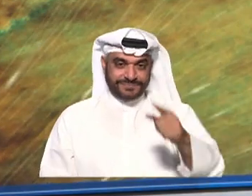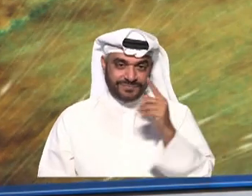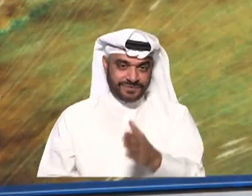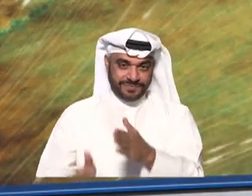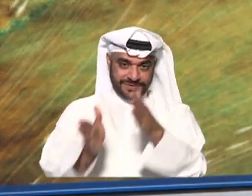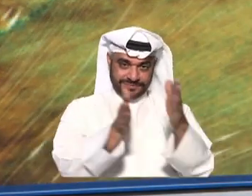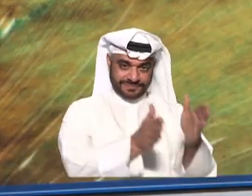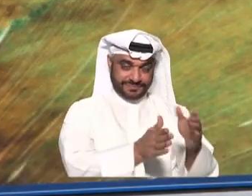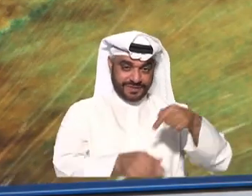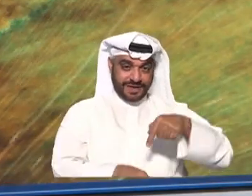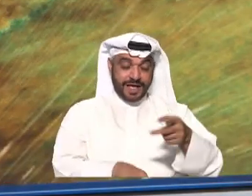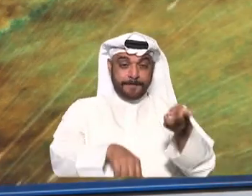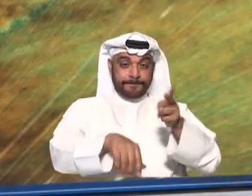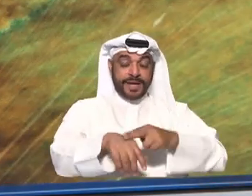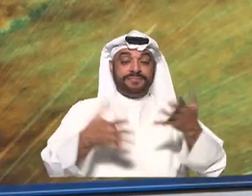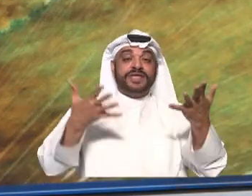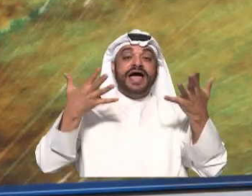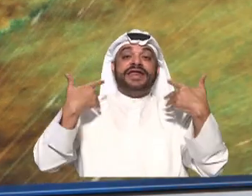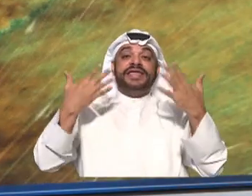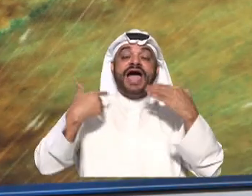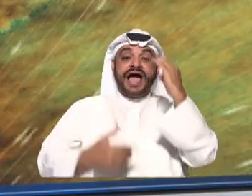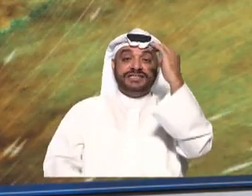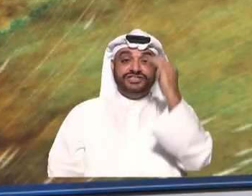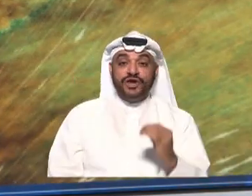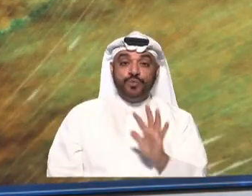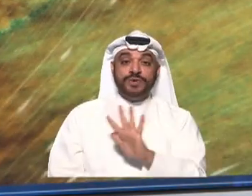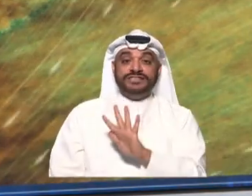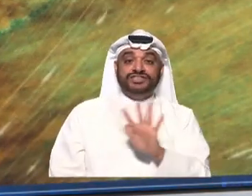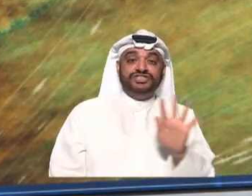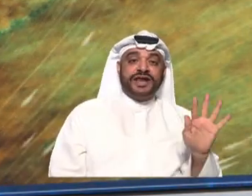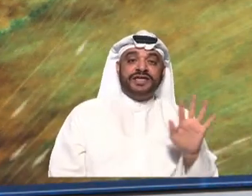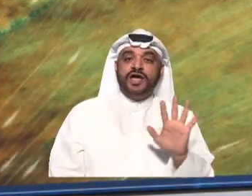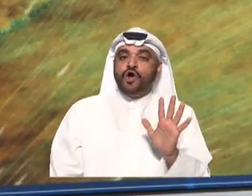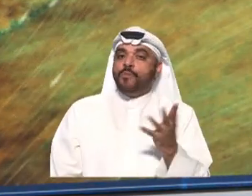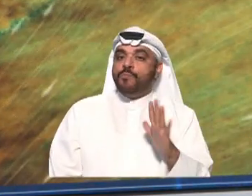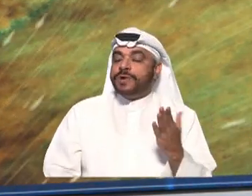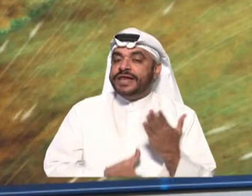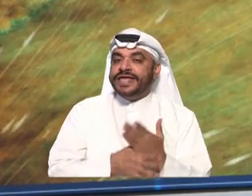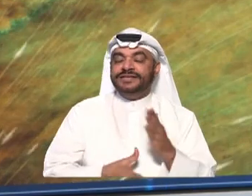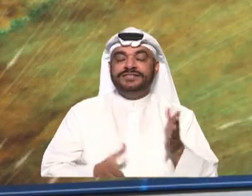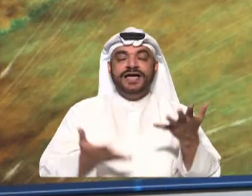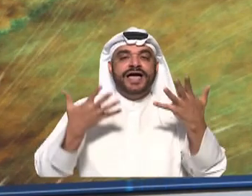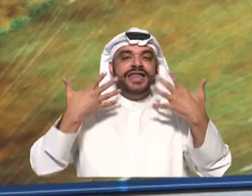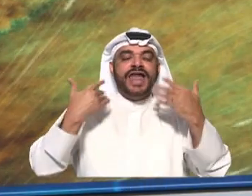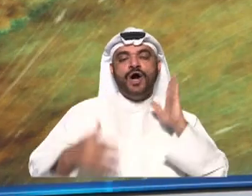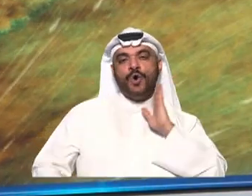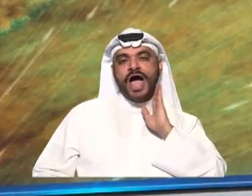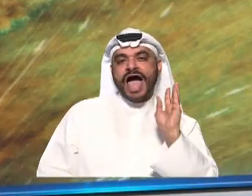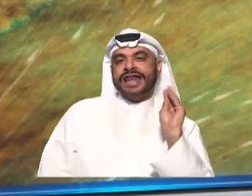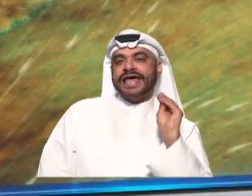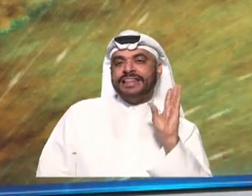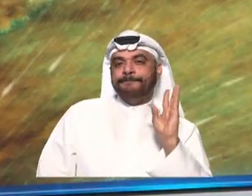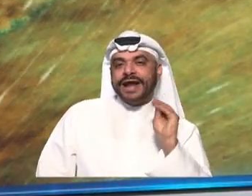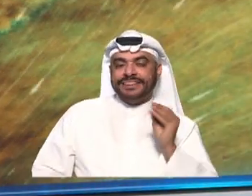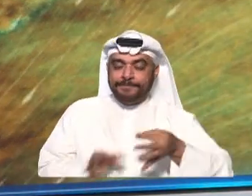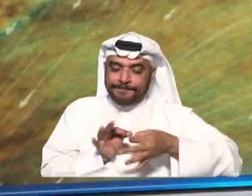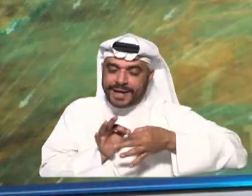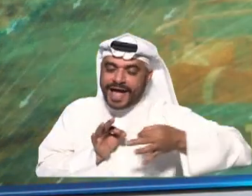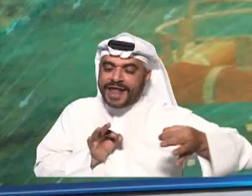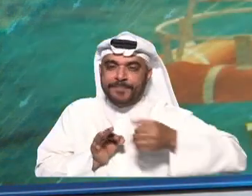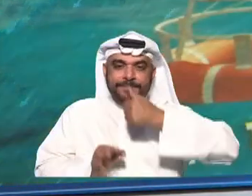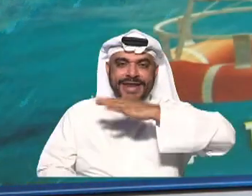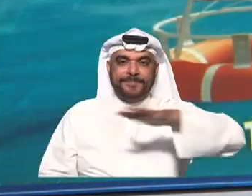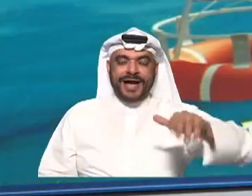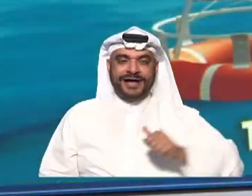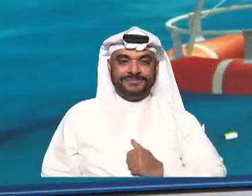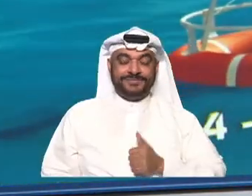وما تحول الرياح إلى رياح جنوبية شرقية متوقع أن راح تكون الأجواء رطبة خاصة على المناطق الساحلية وداخل البحر. البحر